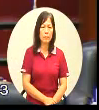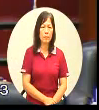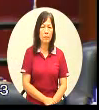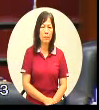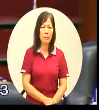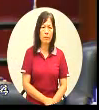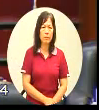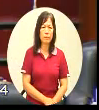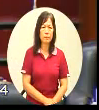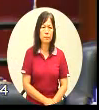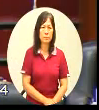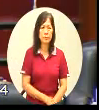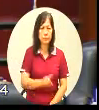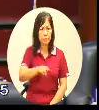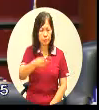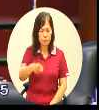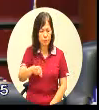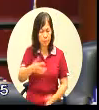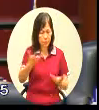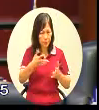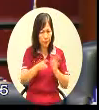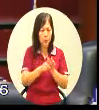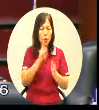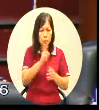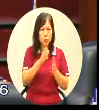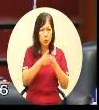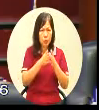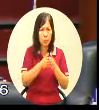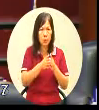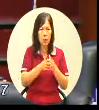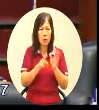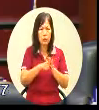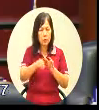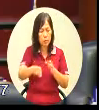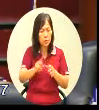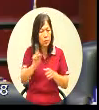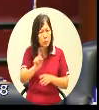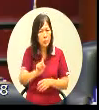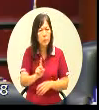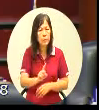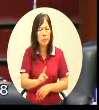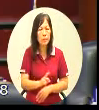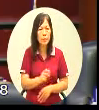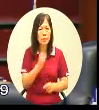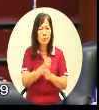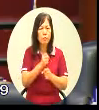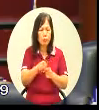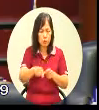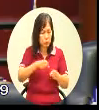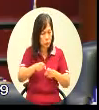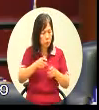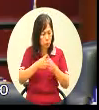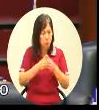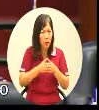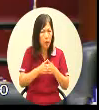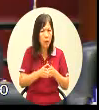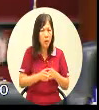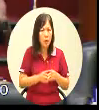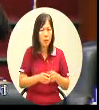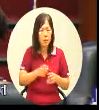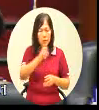然后其实这个问题讲到的，这里为什么要做这个案子，其实主要